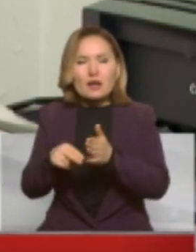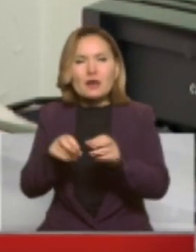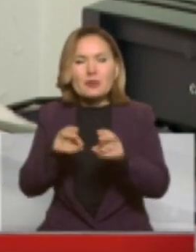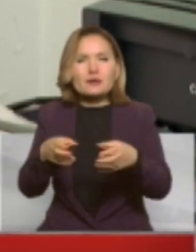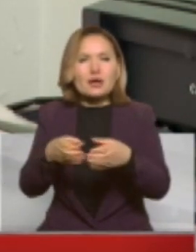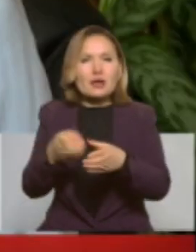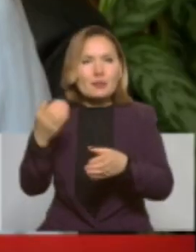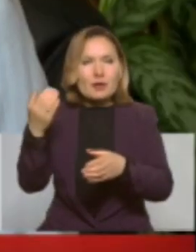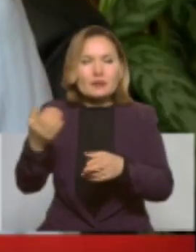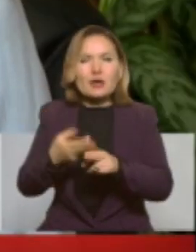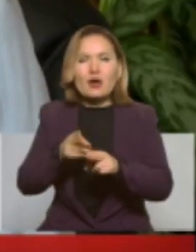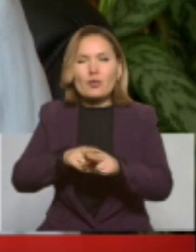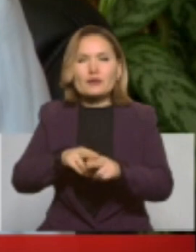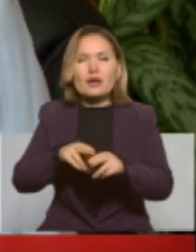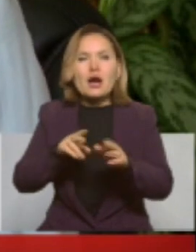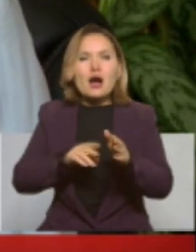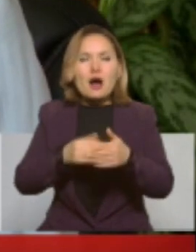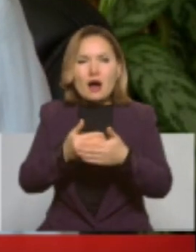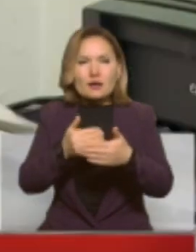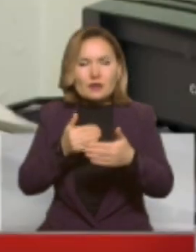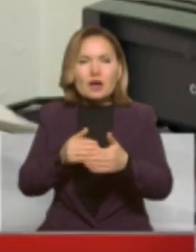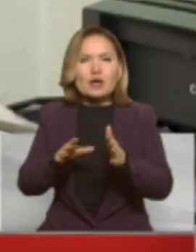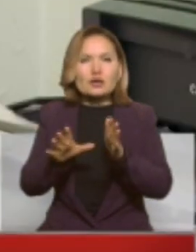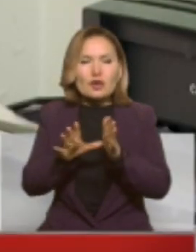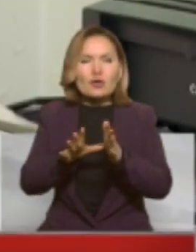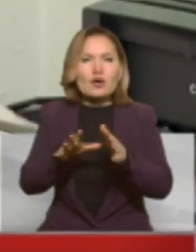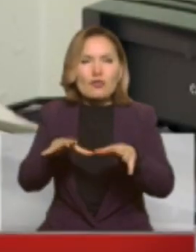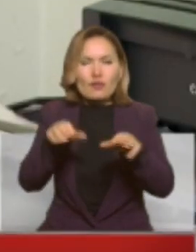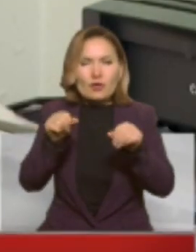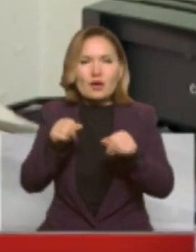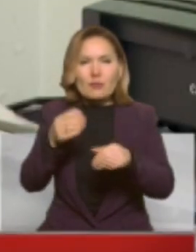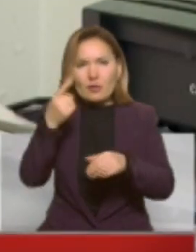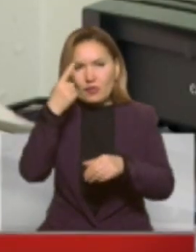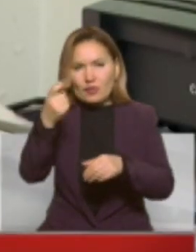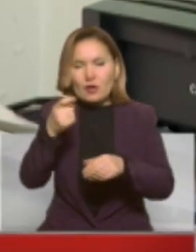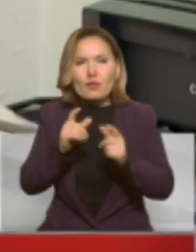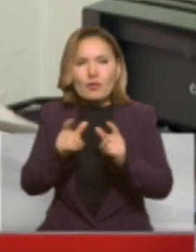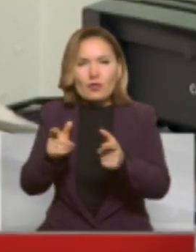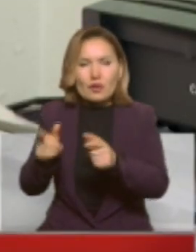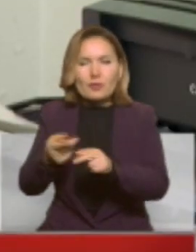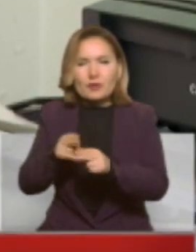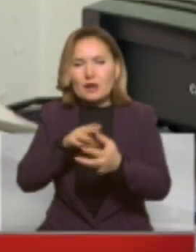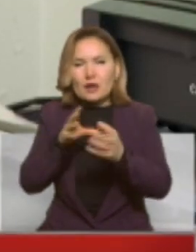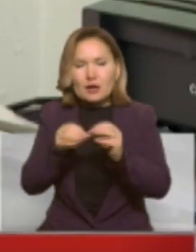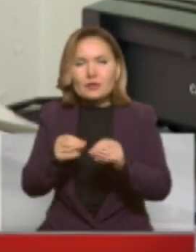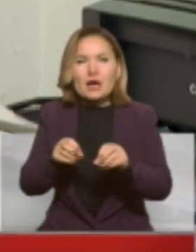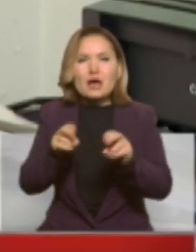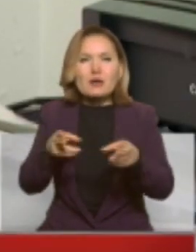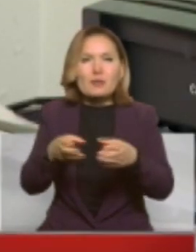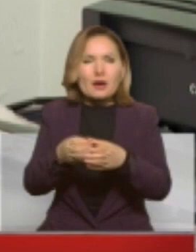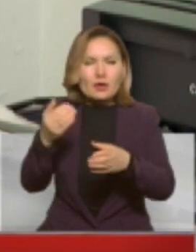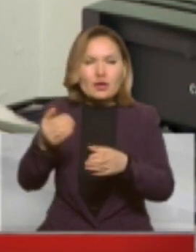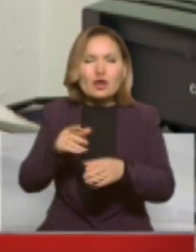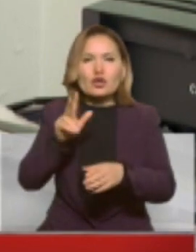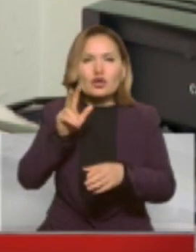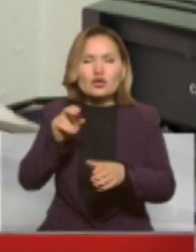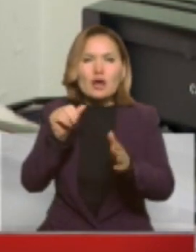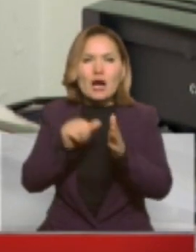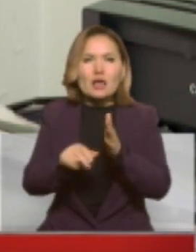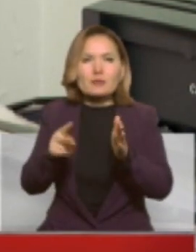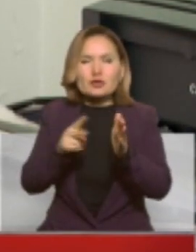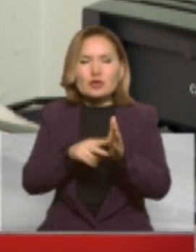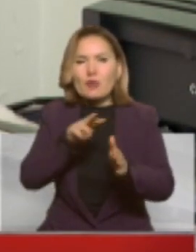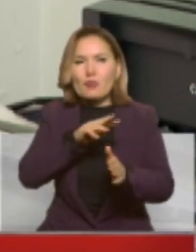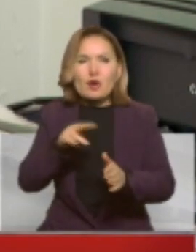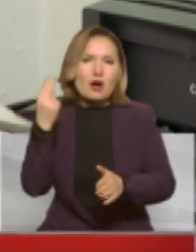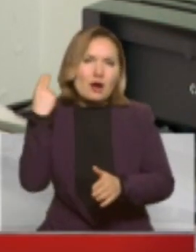Биаж транскомпаниясы алдын ала жарықты өшіретініміз туралы хабарлама жібердік. Бүгінде Биаж транскомпаниясы 367 миллион теңге